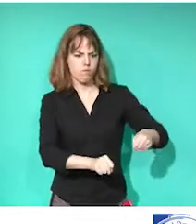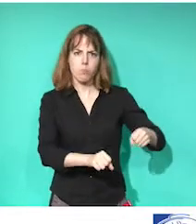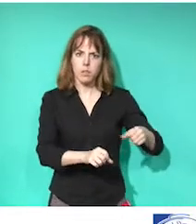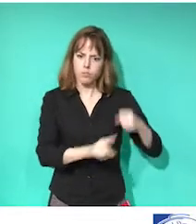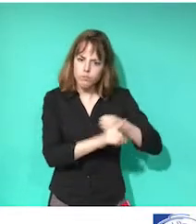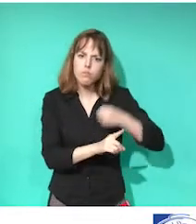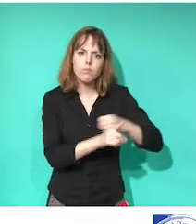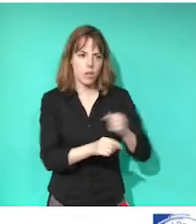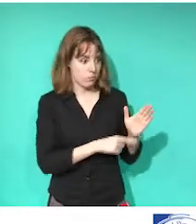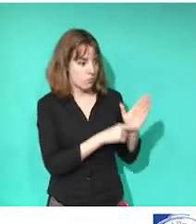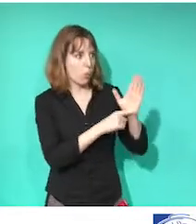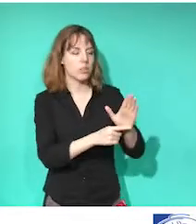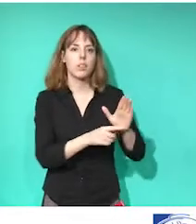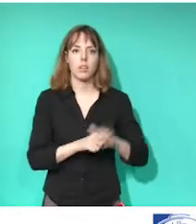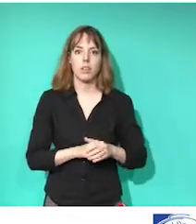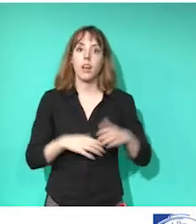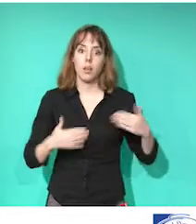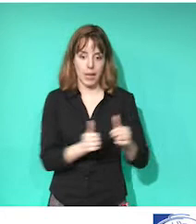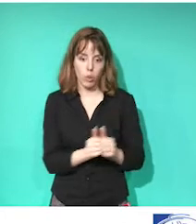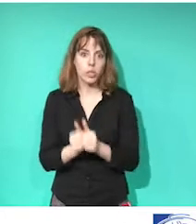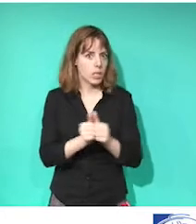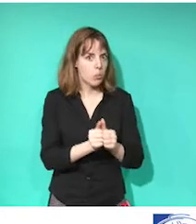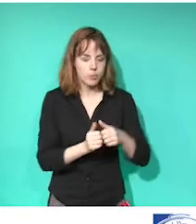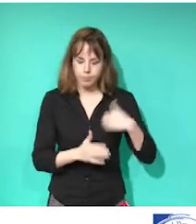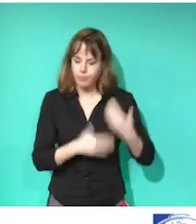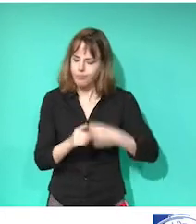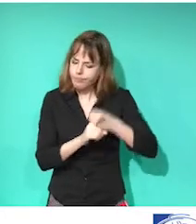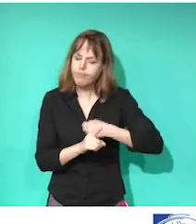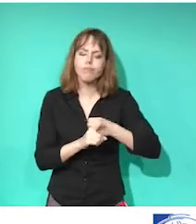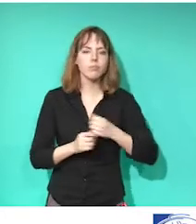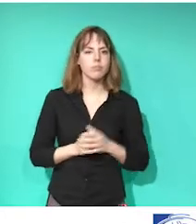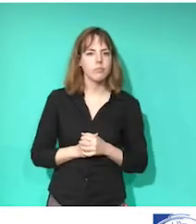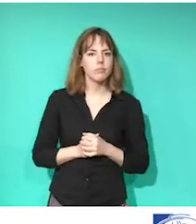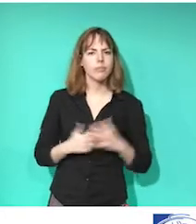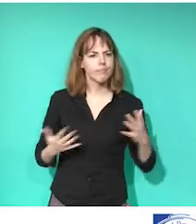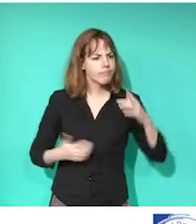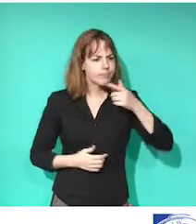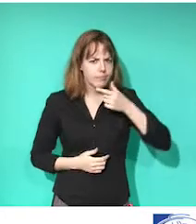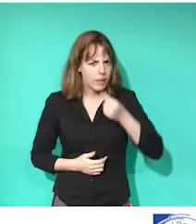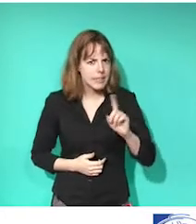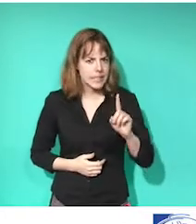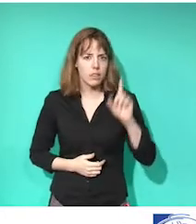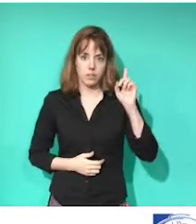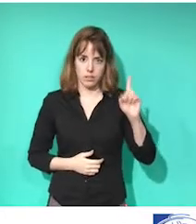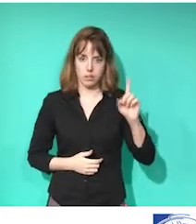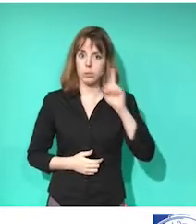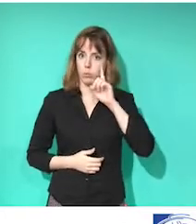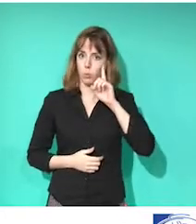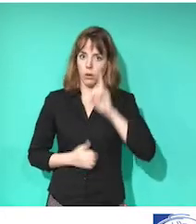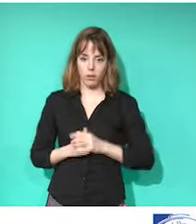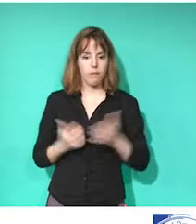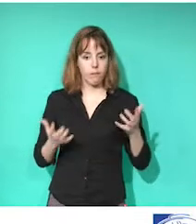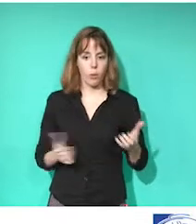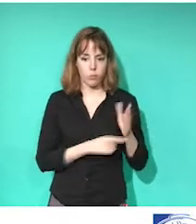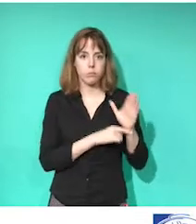agir ensemble. Alors, c'était particulièrement difficile parce qu'il s'agissait de mettre en mouvement, alors évidemment, des projets d'égalité,